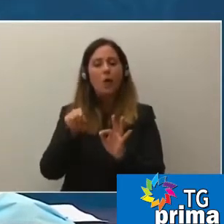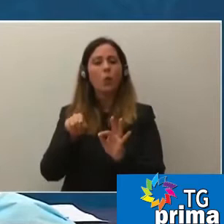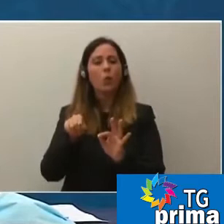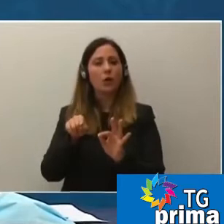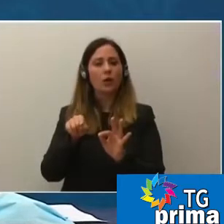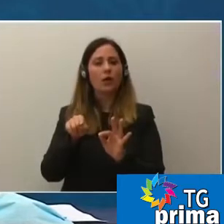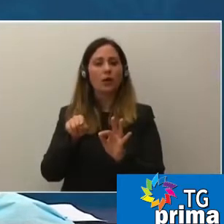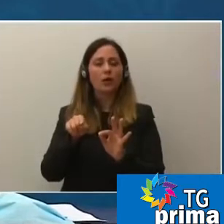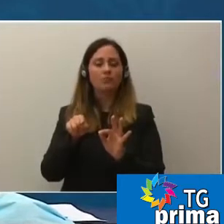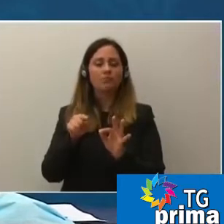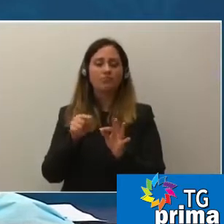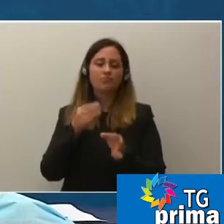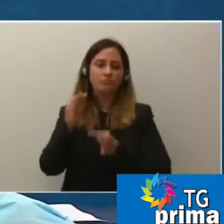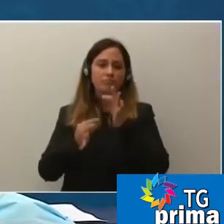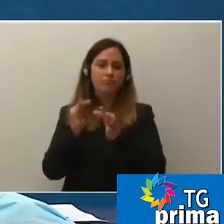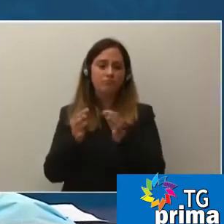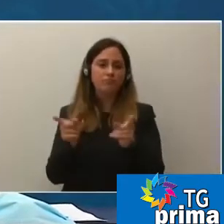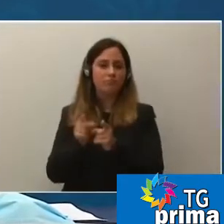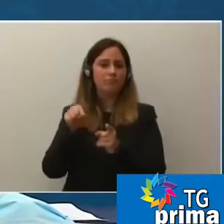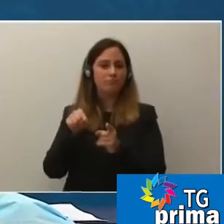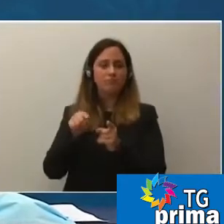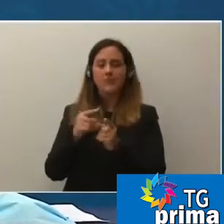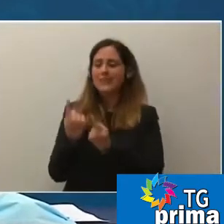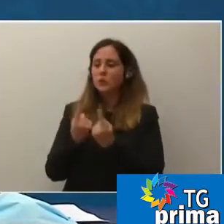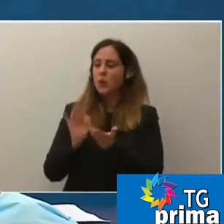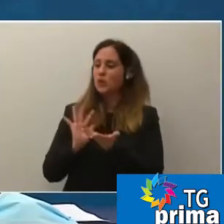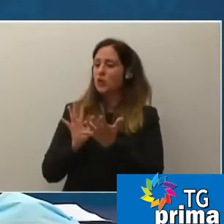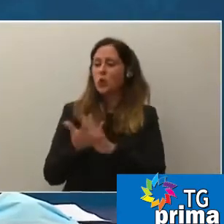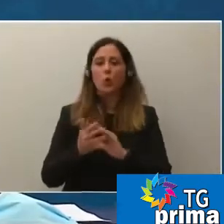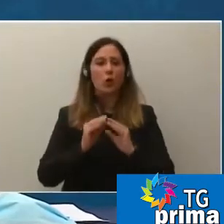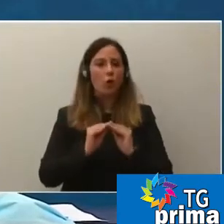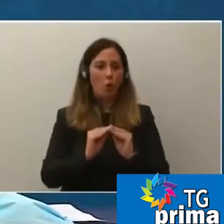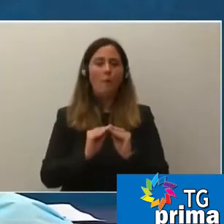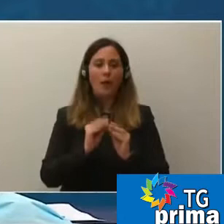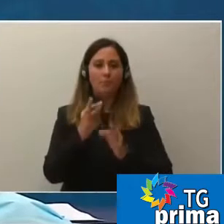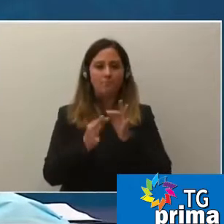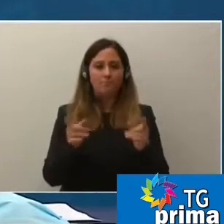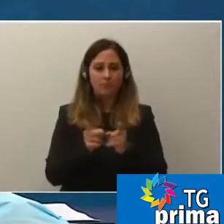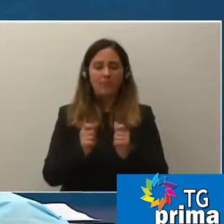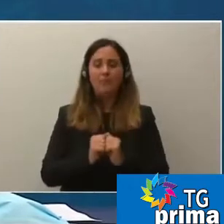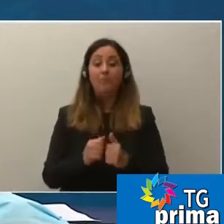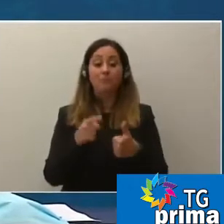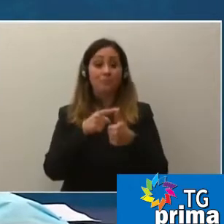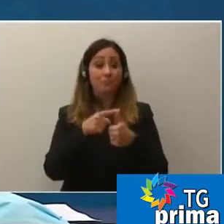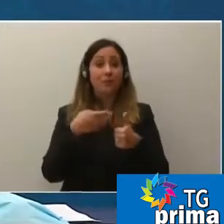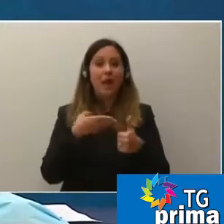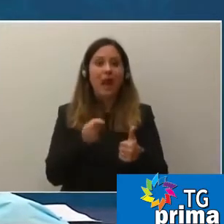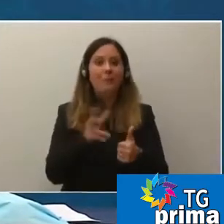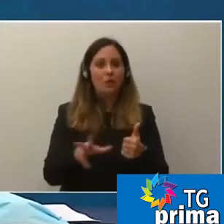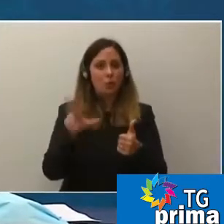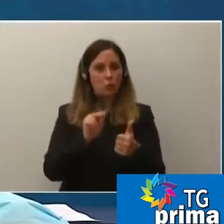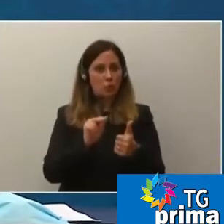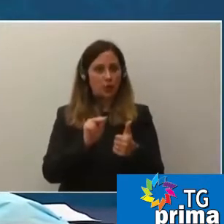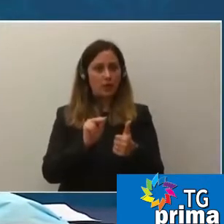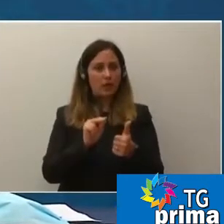alcune parole sulla loro evoluzione. Le aperture. Volevo solo